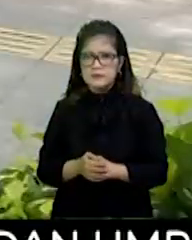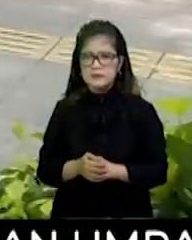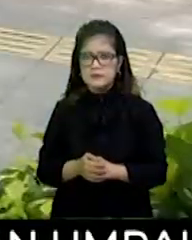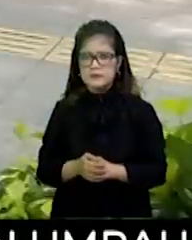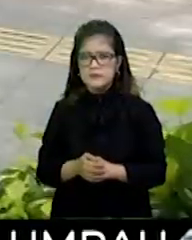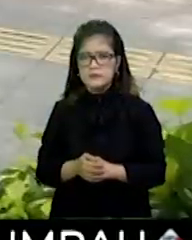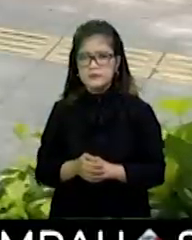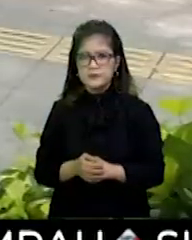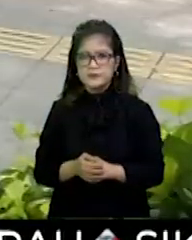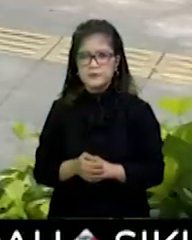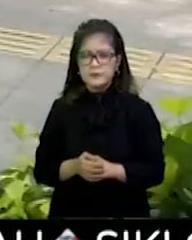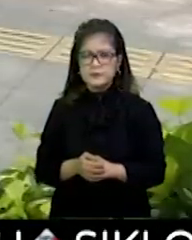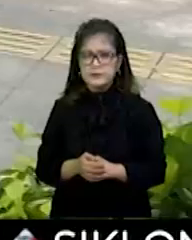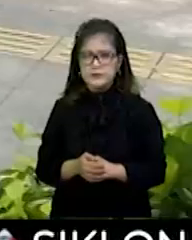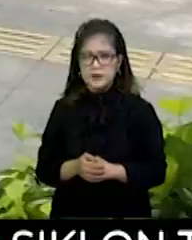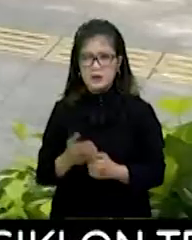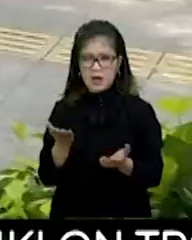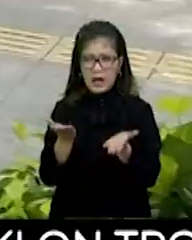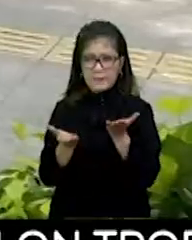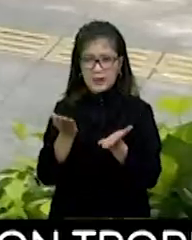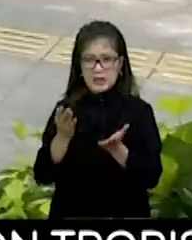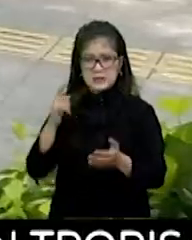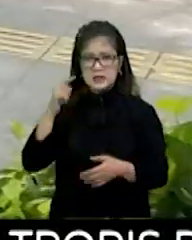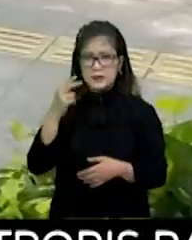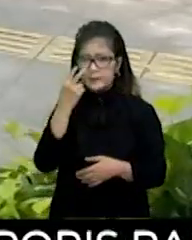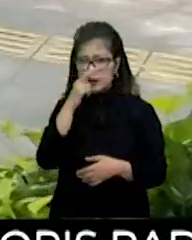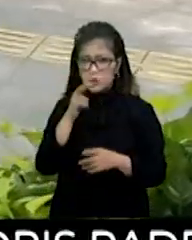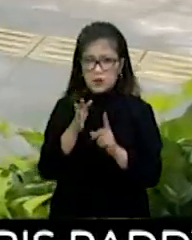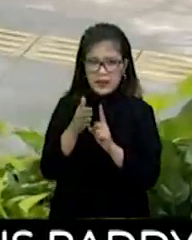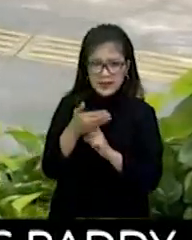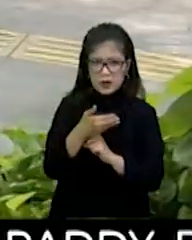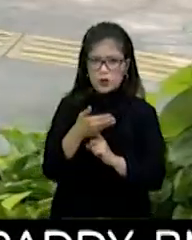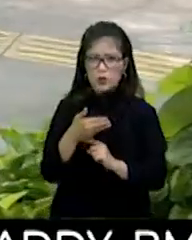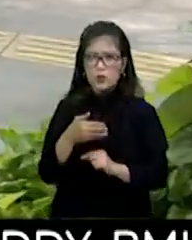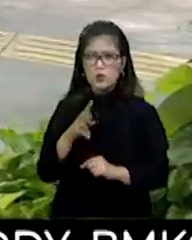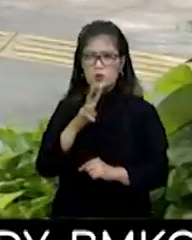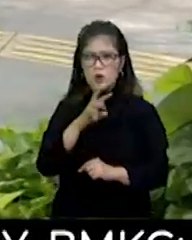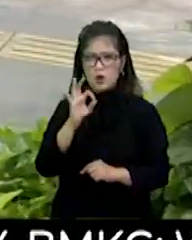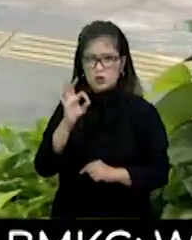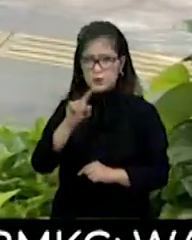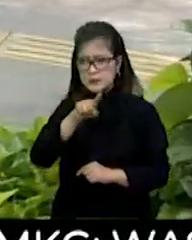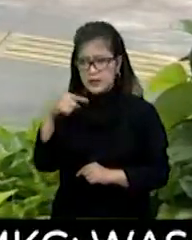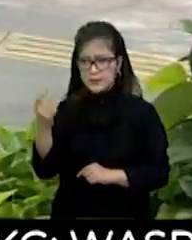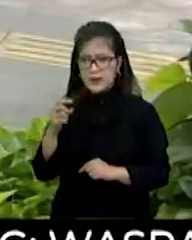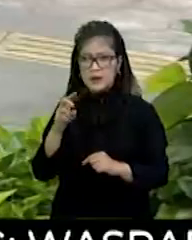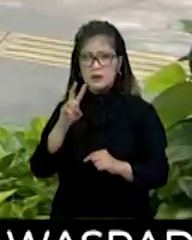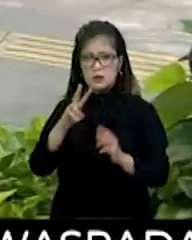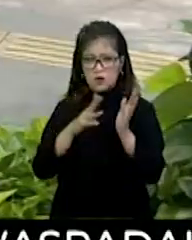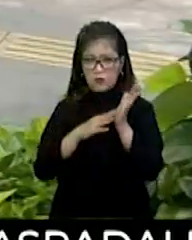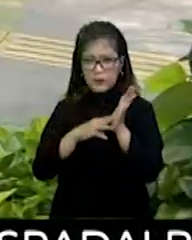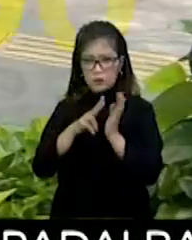Dari pemantauan aplikasi Peduli Lindungi selama kurun waktu 22 Oktober hingga 12 November 2021,